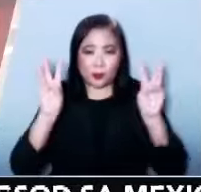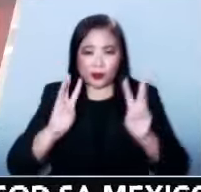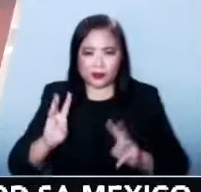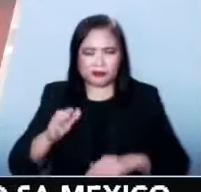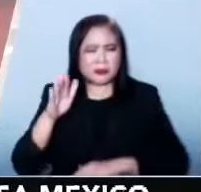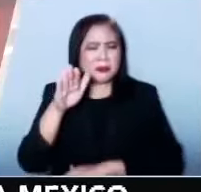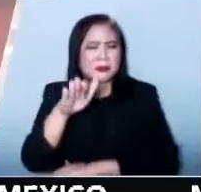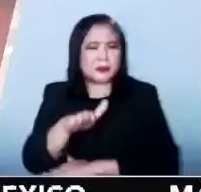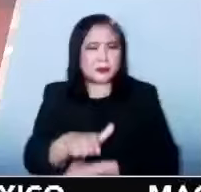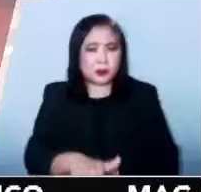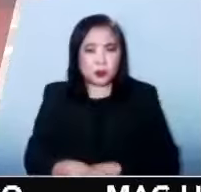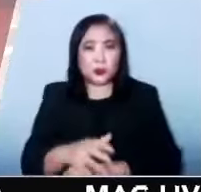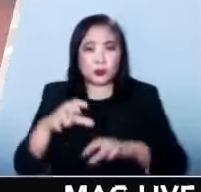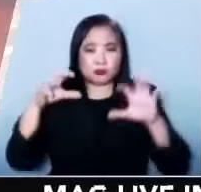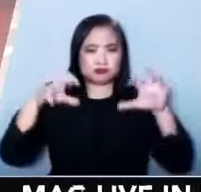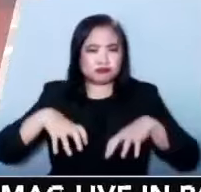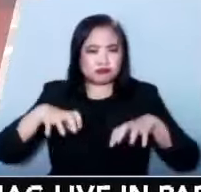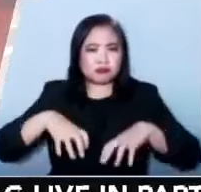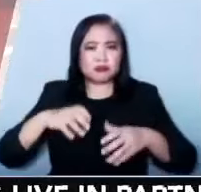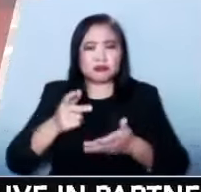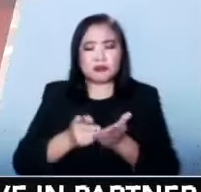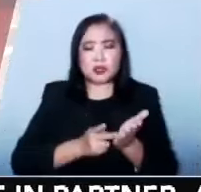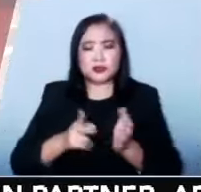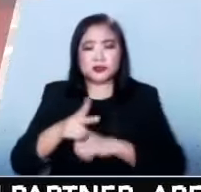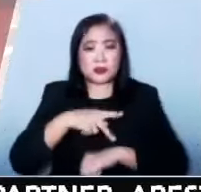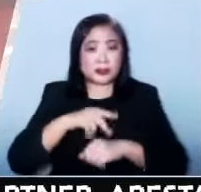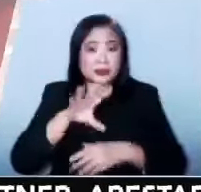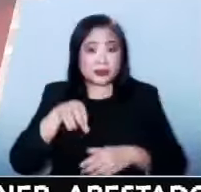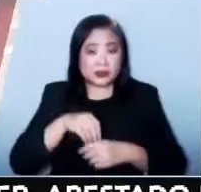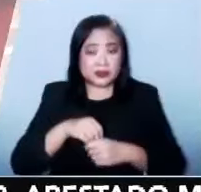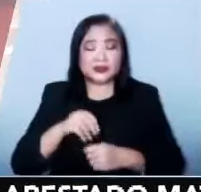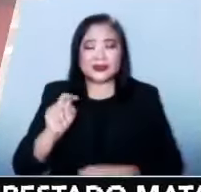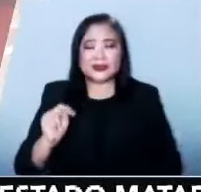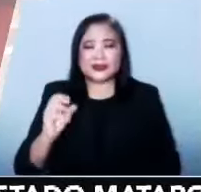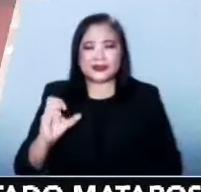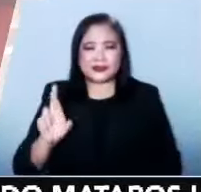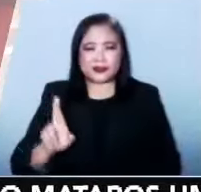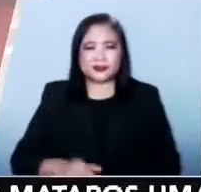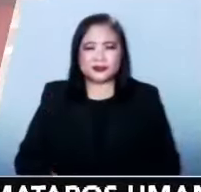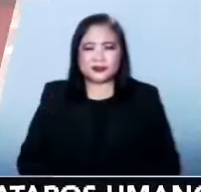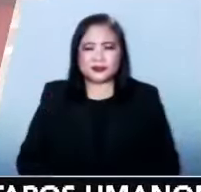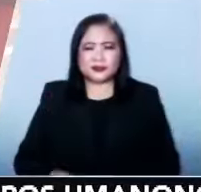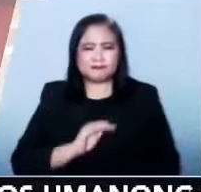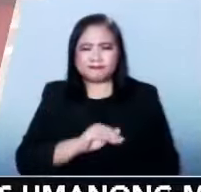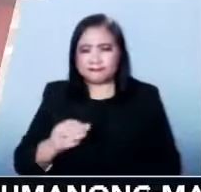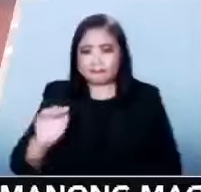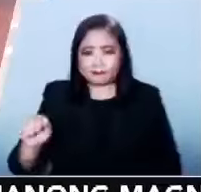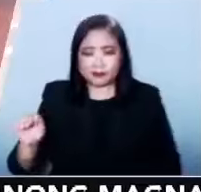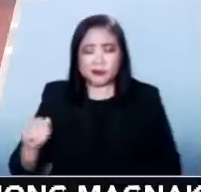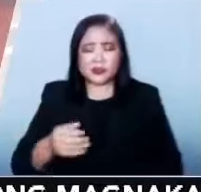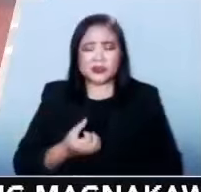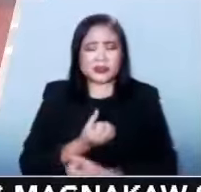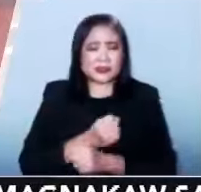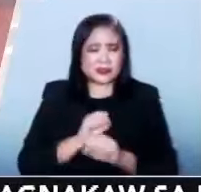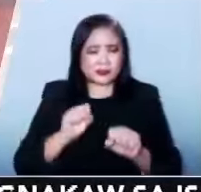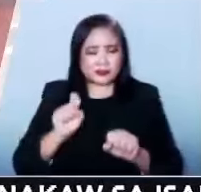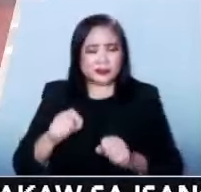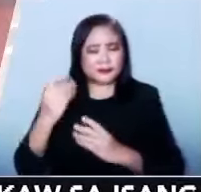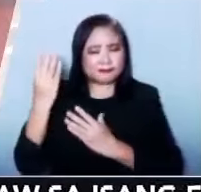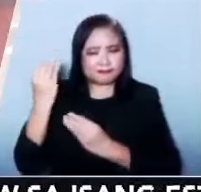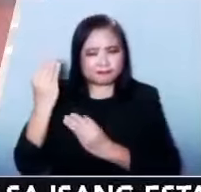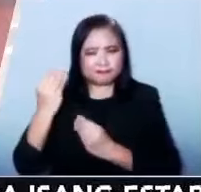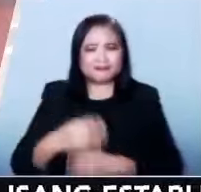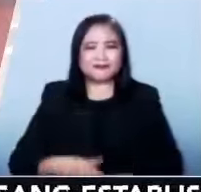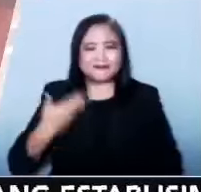na rin ang iba pang bahagi ng bansa. Kasama po dyan ang Metro Manila. Paalala po mga kapuso, stay safe and stay updated. Ako po si